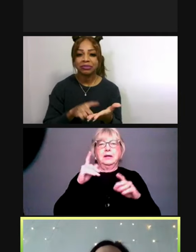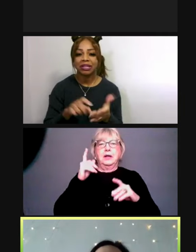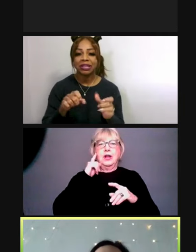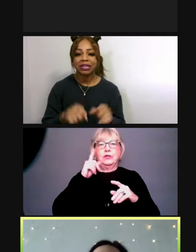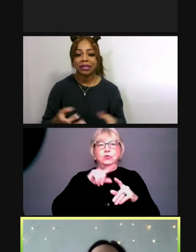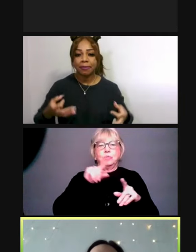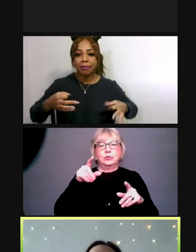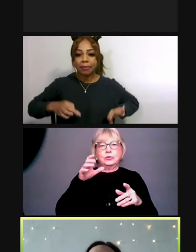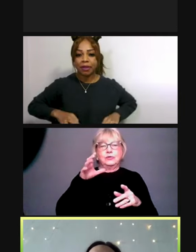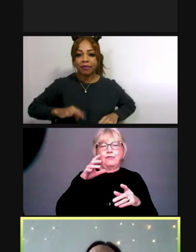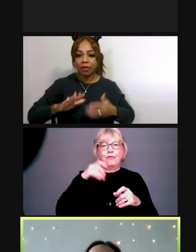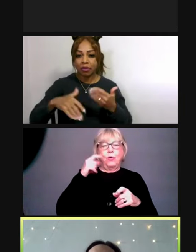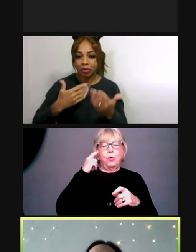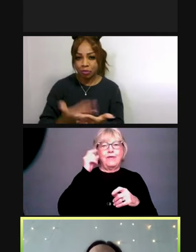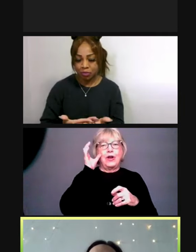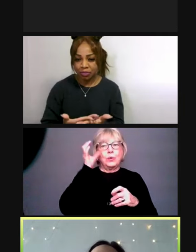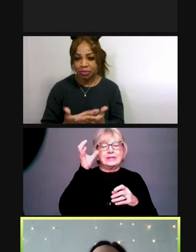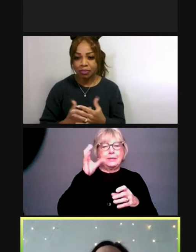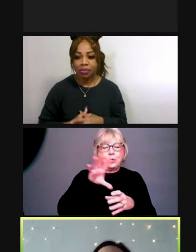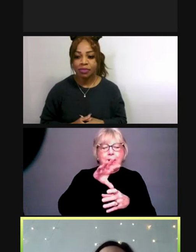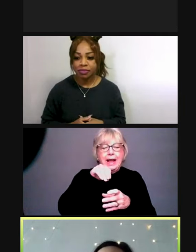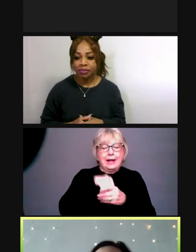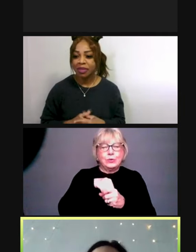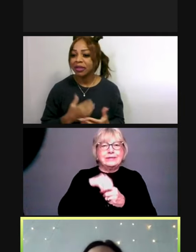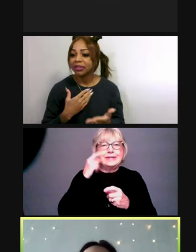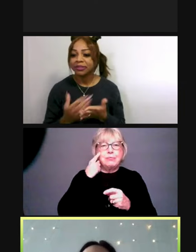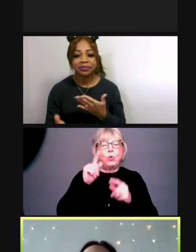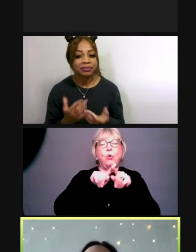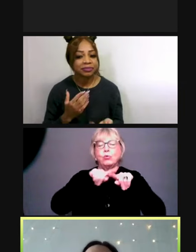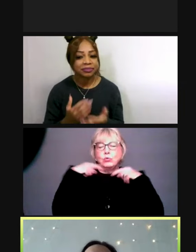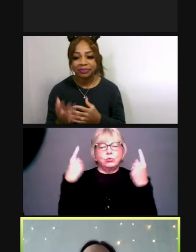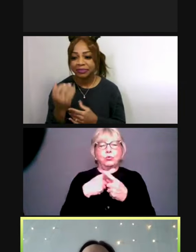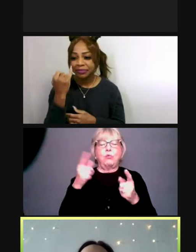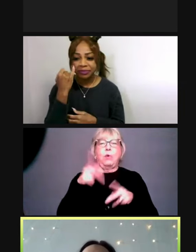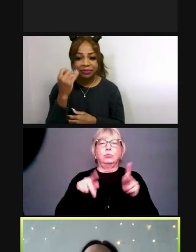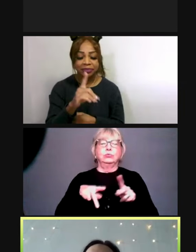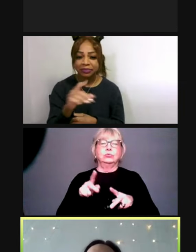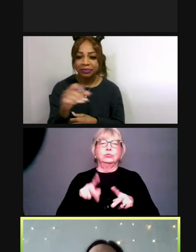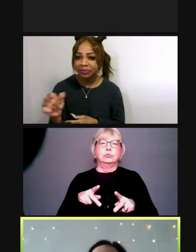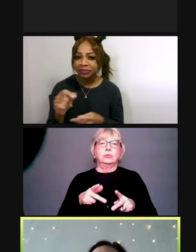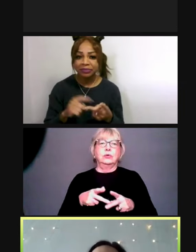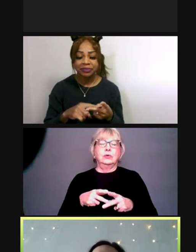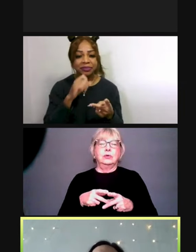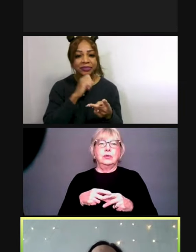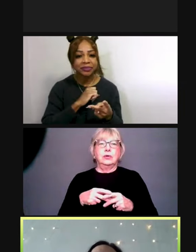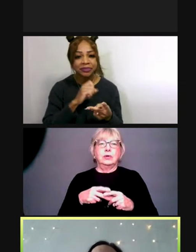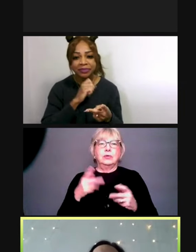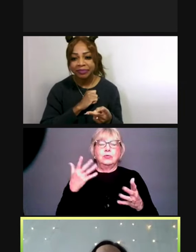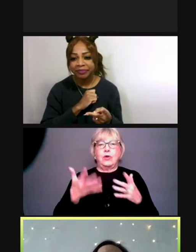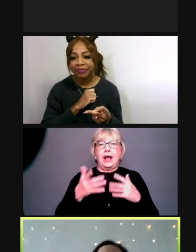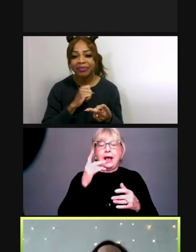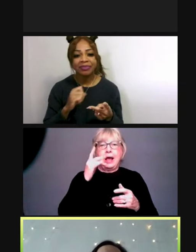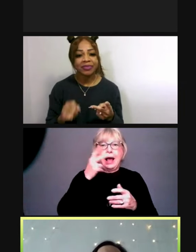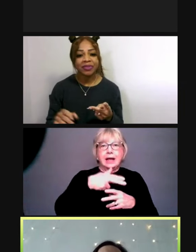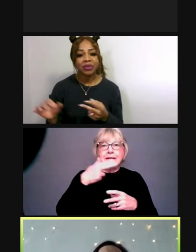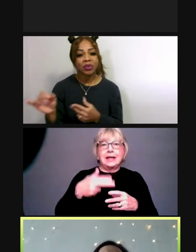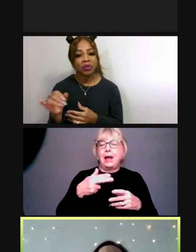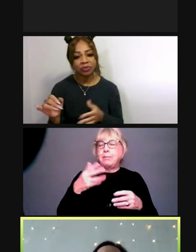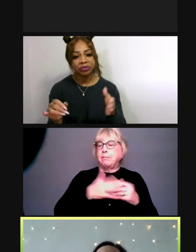inclusive puisse profiter à tous. indépendamment du handicap ou de l'âge.